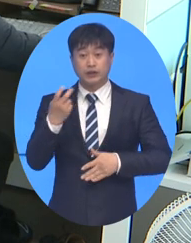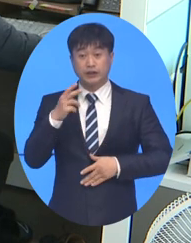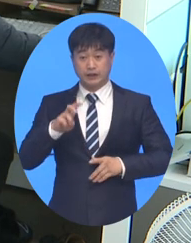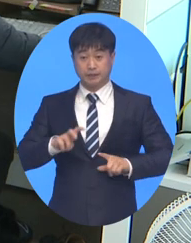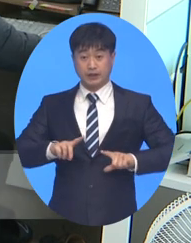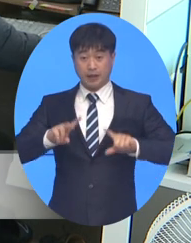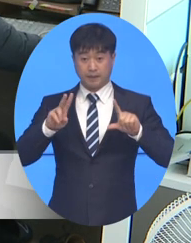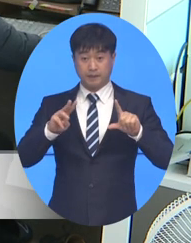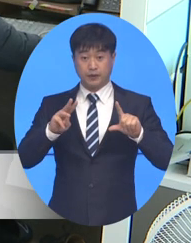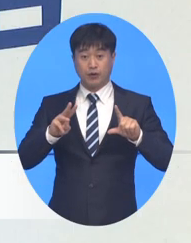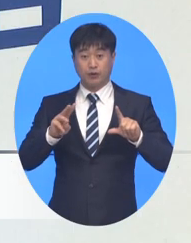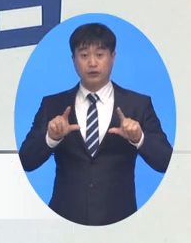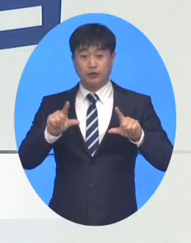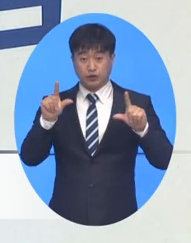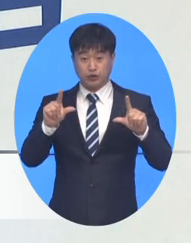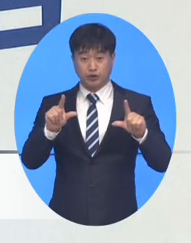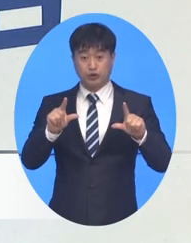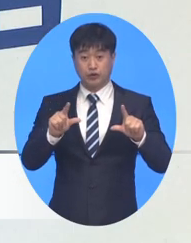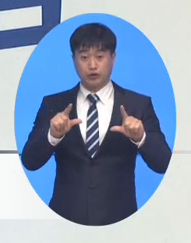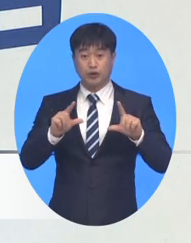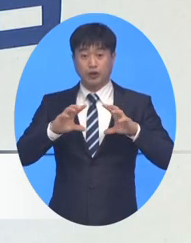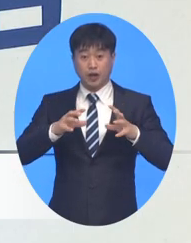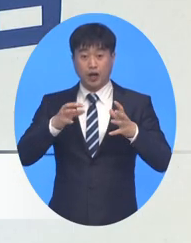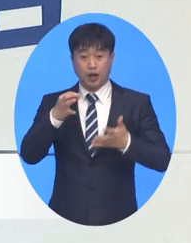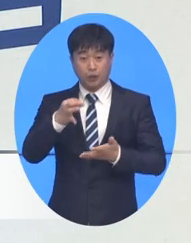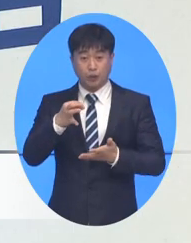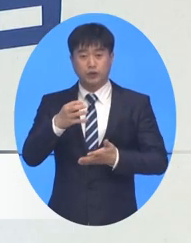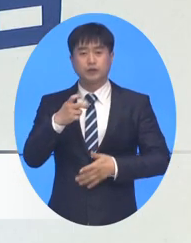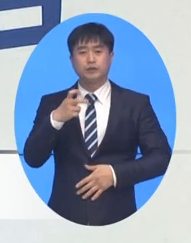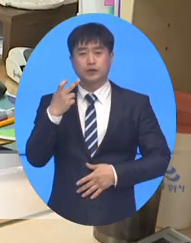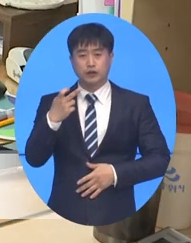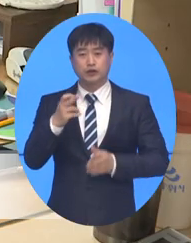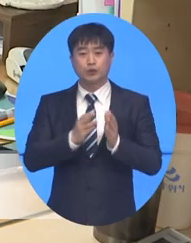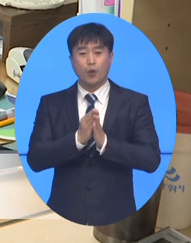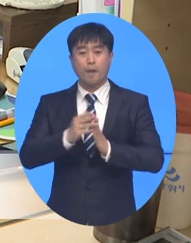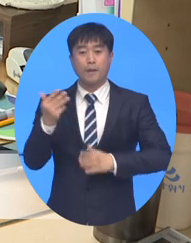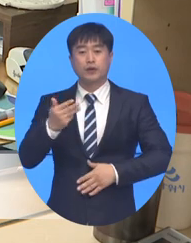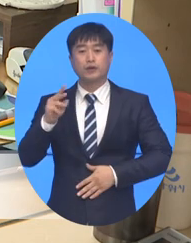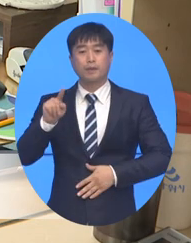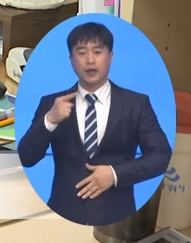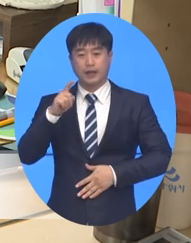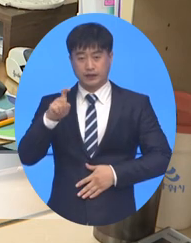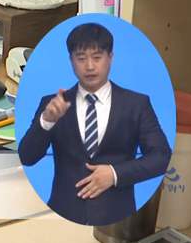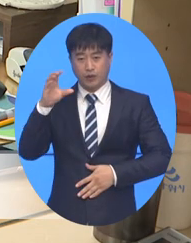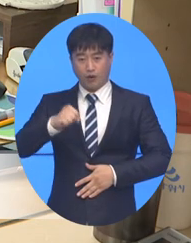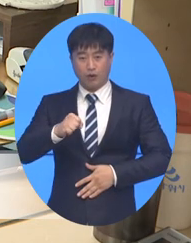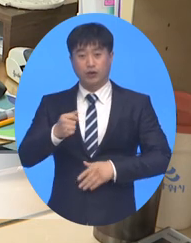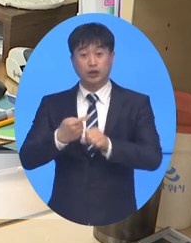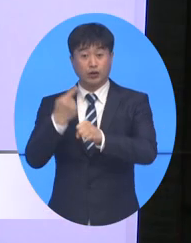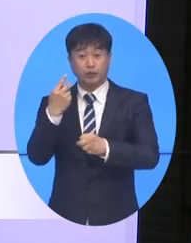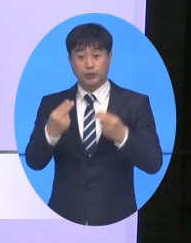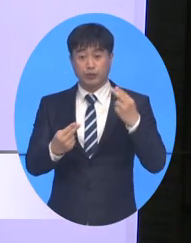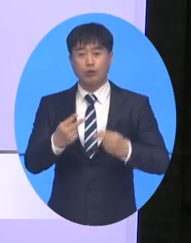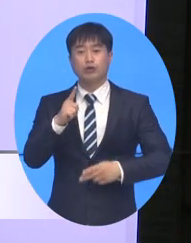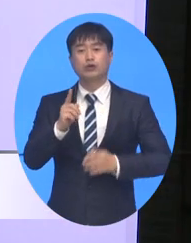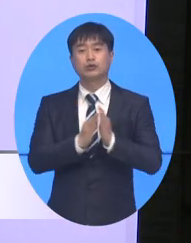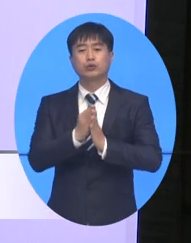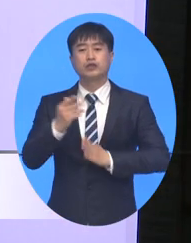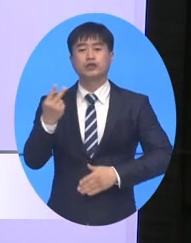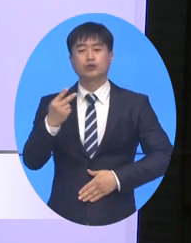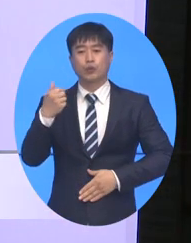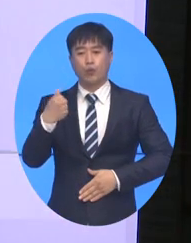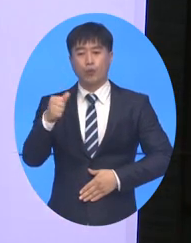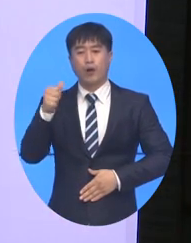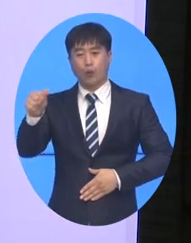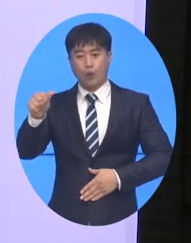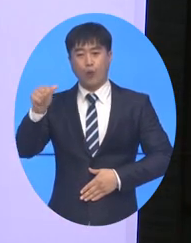경기도가 2023년도 살림살이로 확보한 국비는 17조 8,110억원 지난해보다 무려 1조